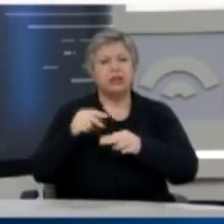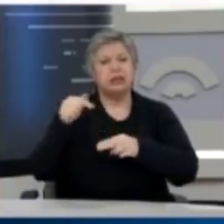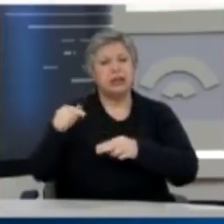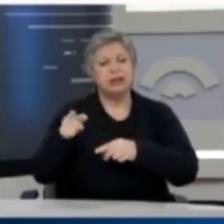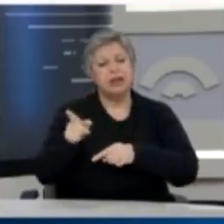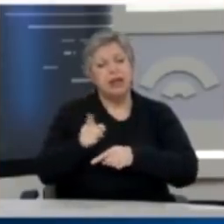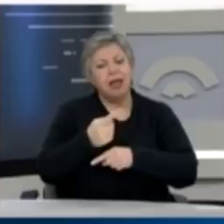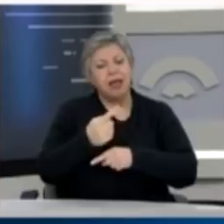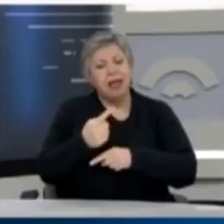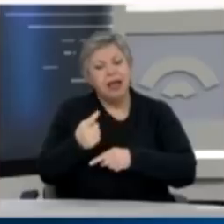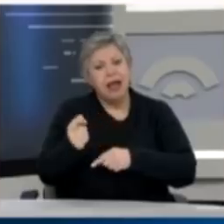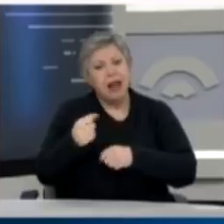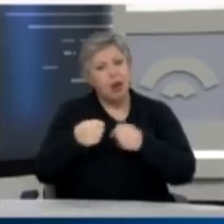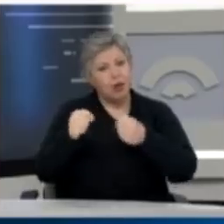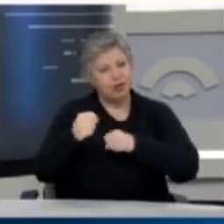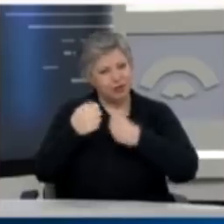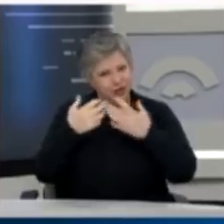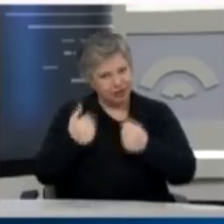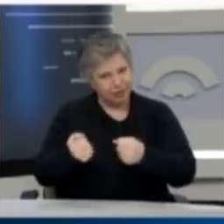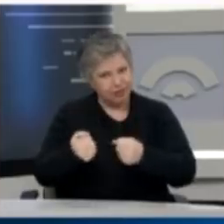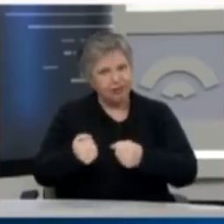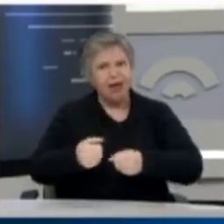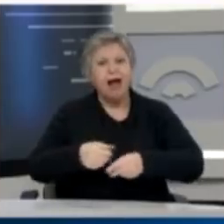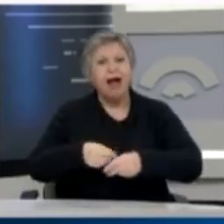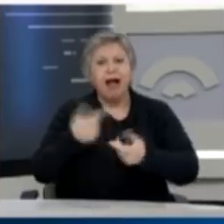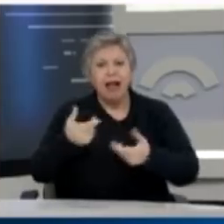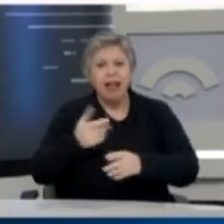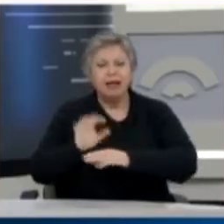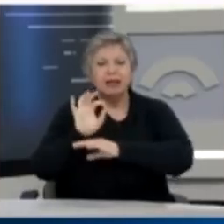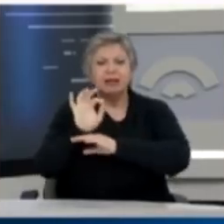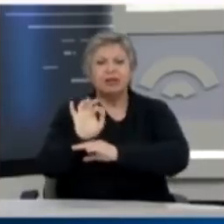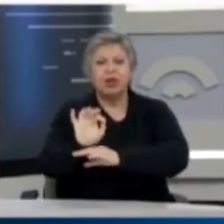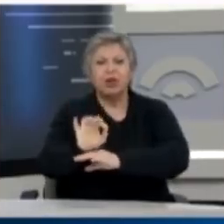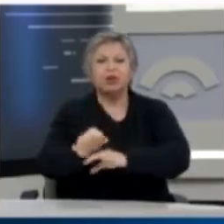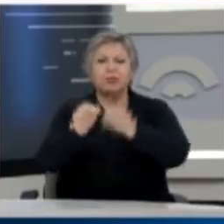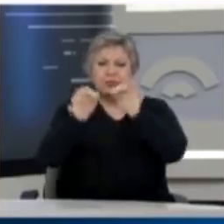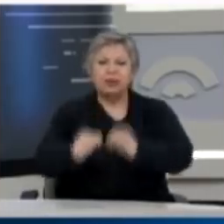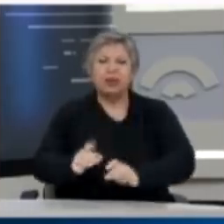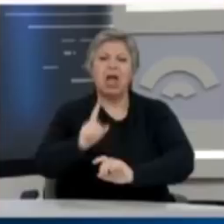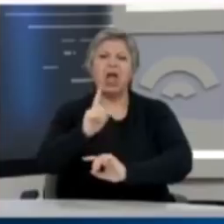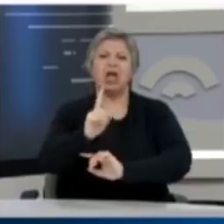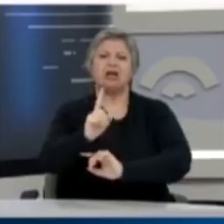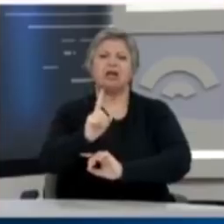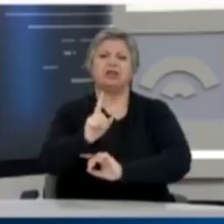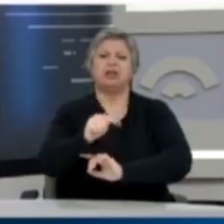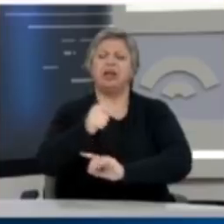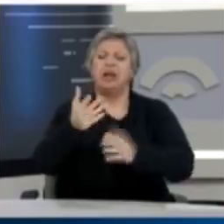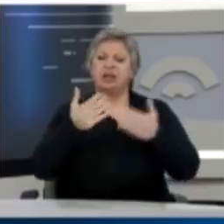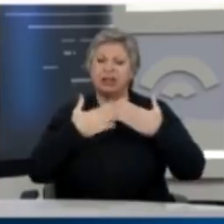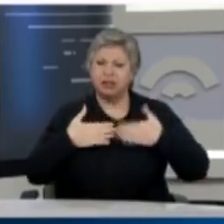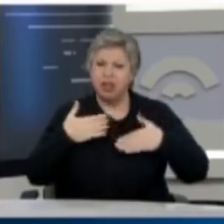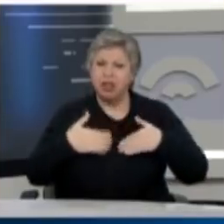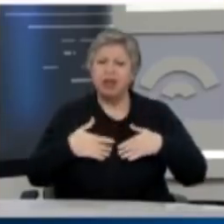διαφοροποιήσεις ταυτίζεστε τελικά? Γιατί και οι δύο υπηρετείτε το στόχο για μονιμότερες,